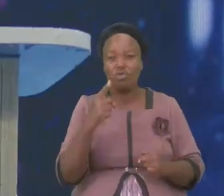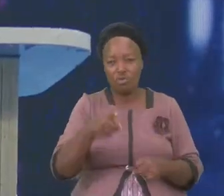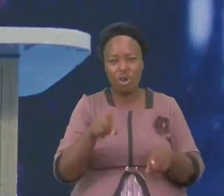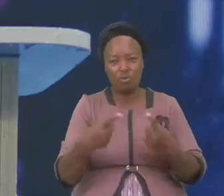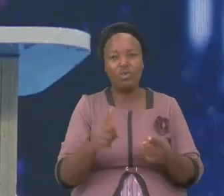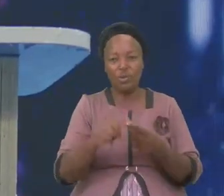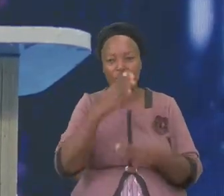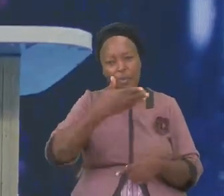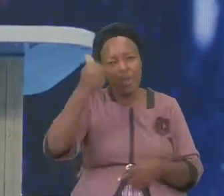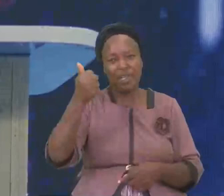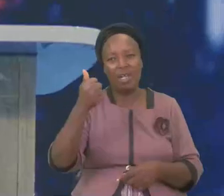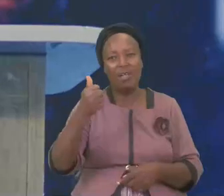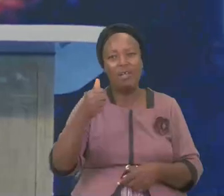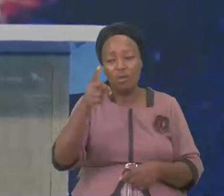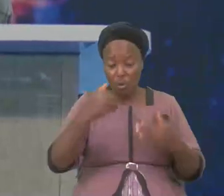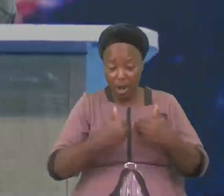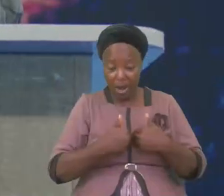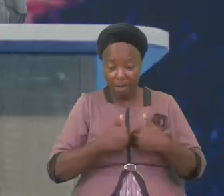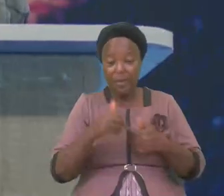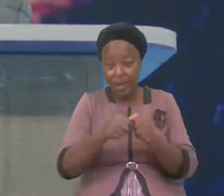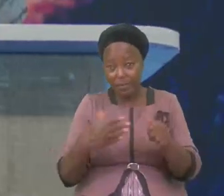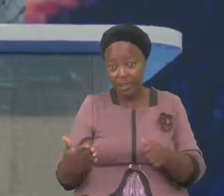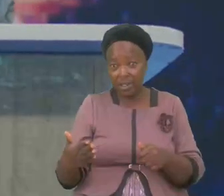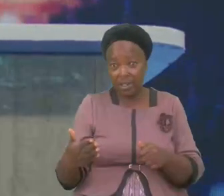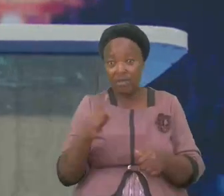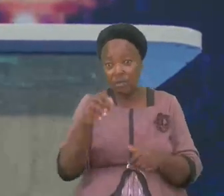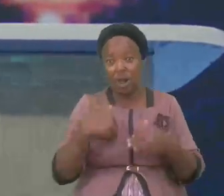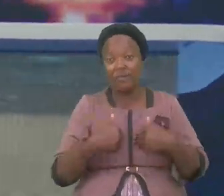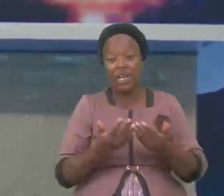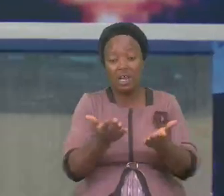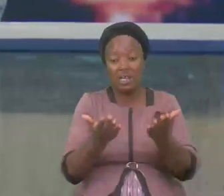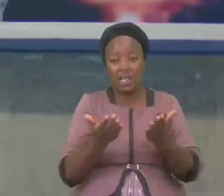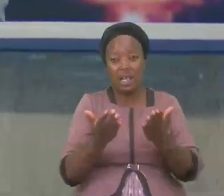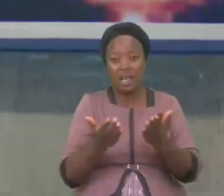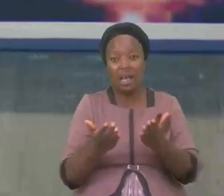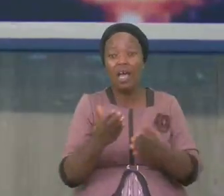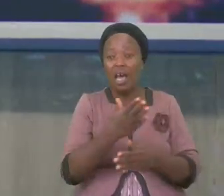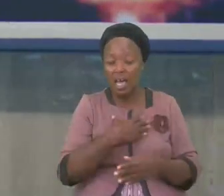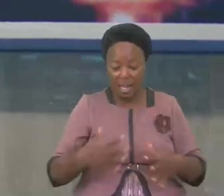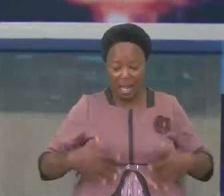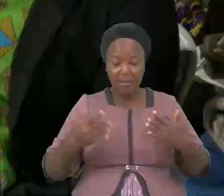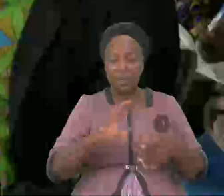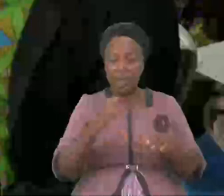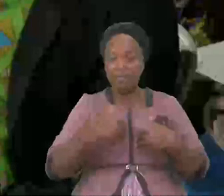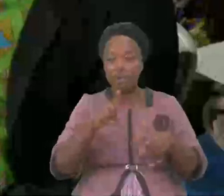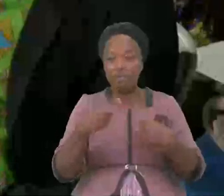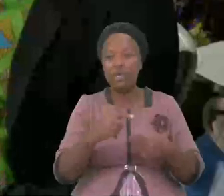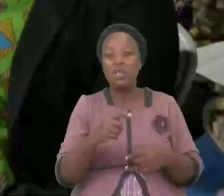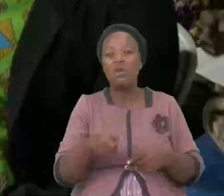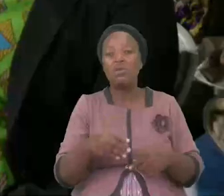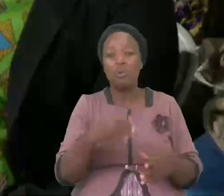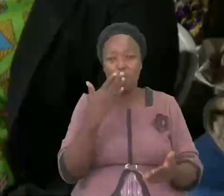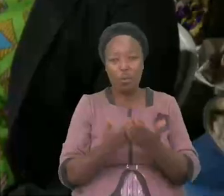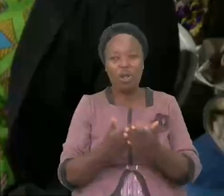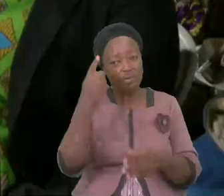choses seront meilleures. Tu as tout ce que tu désirais et la vie évolue bien